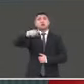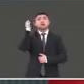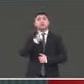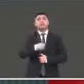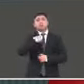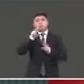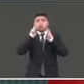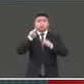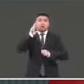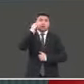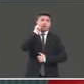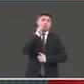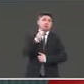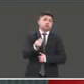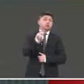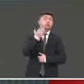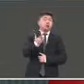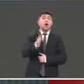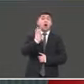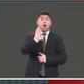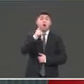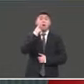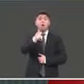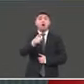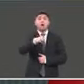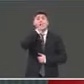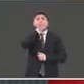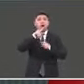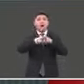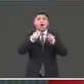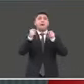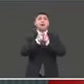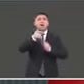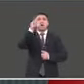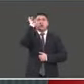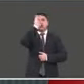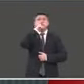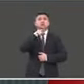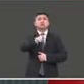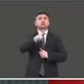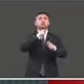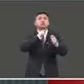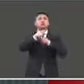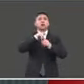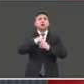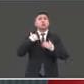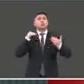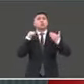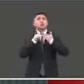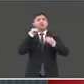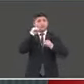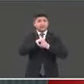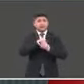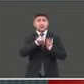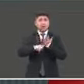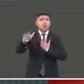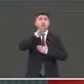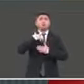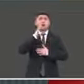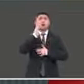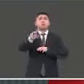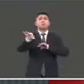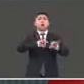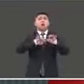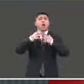mânâsına geliyor Esasen Avrupa birliği Yeşil mutabakatına uyum için gereken Eylem